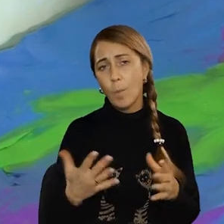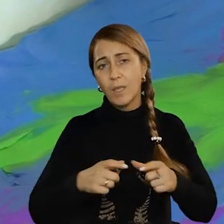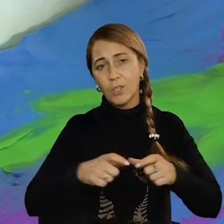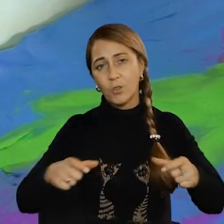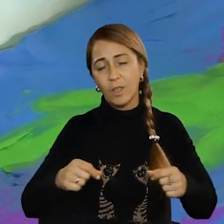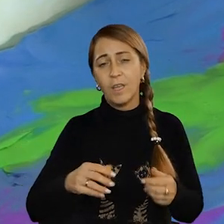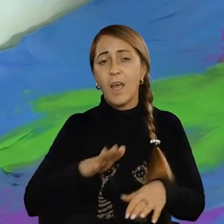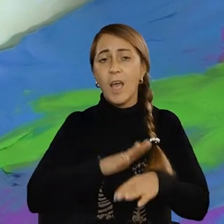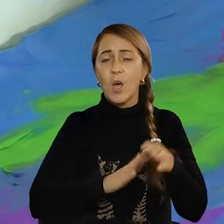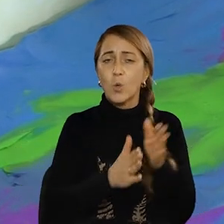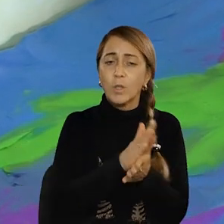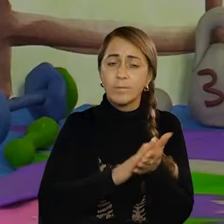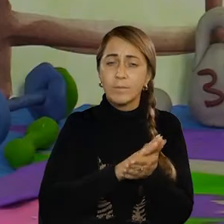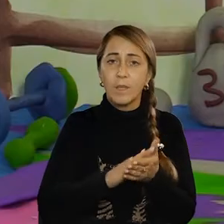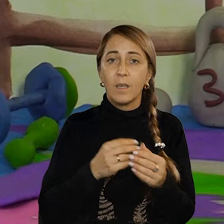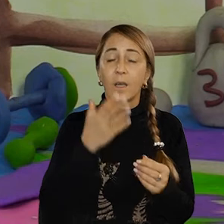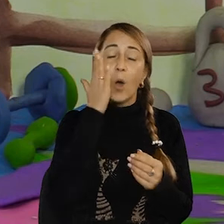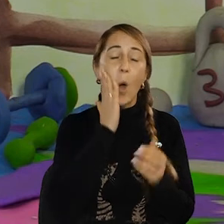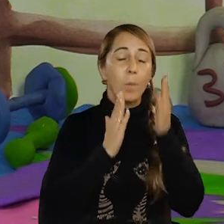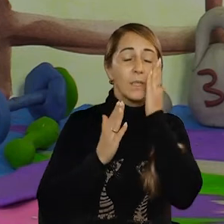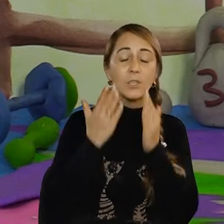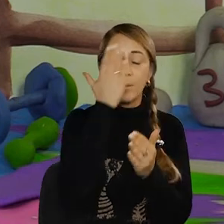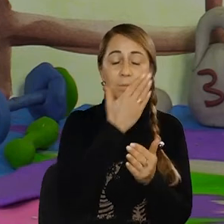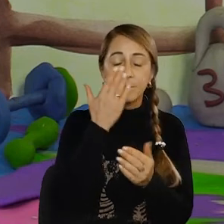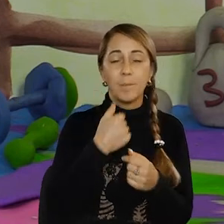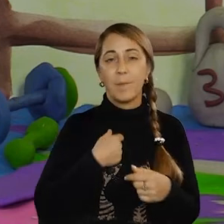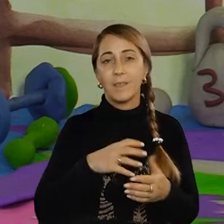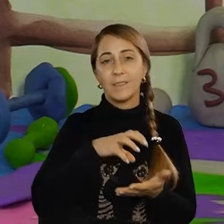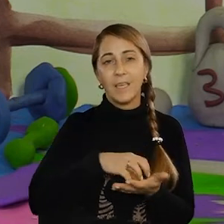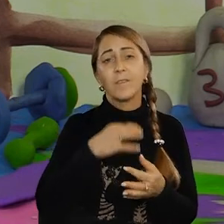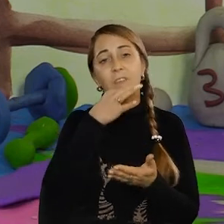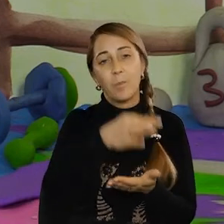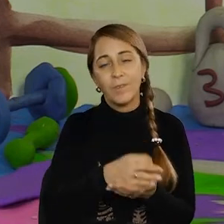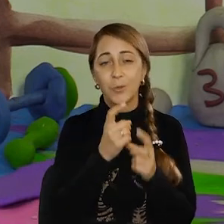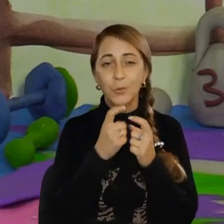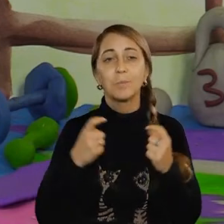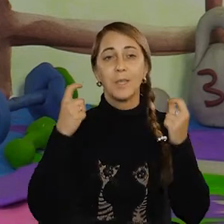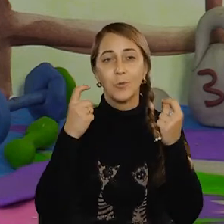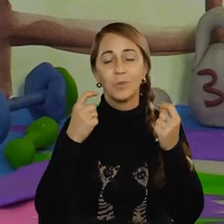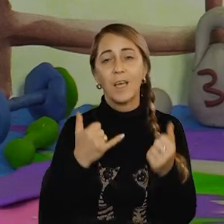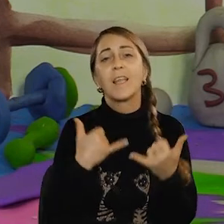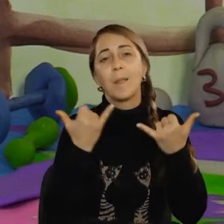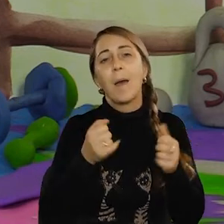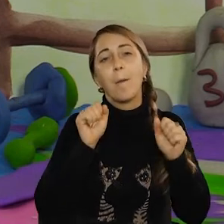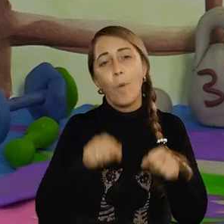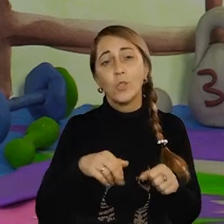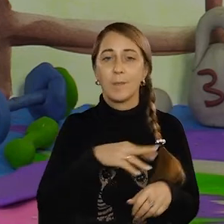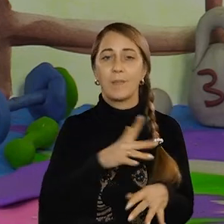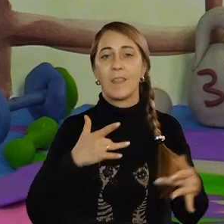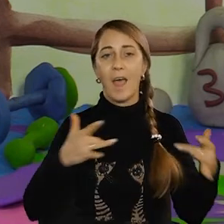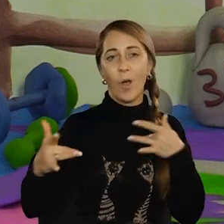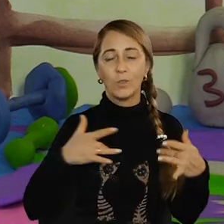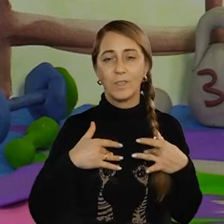шоколадка, витираючи рушником своє спітніле обличчя. Ми з Кексиком у відповідь усміхнулися. Тепер можна й на концерт